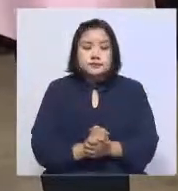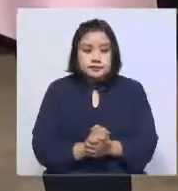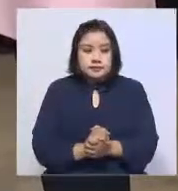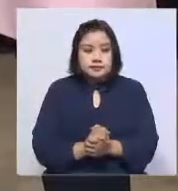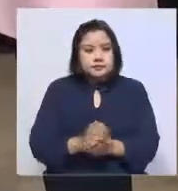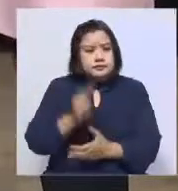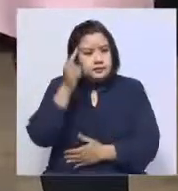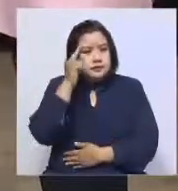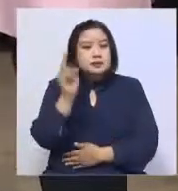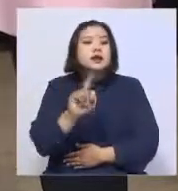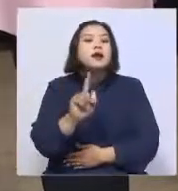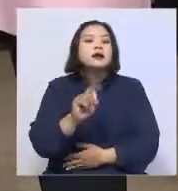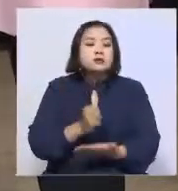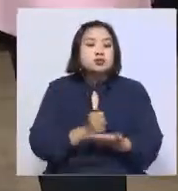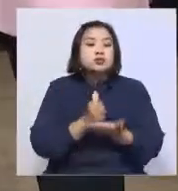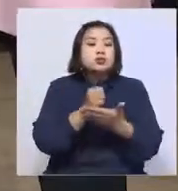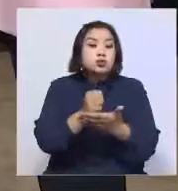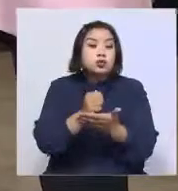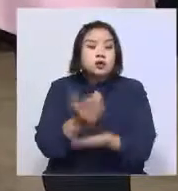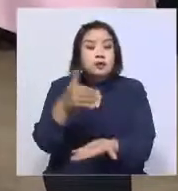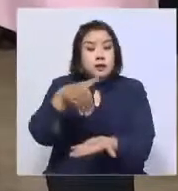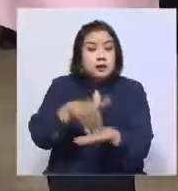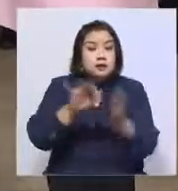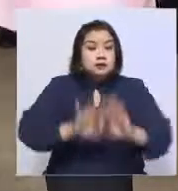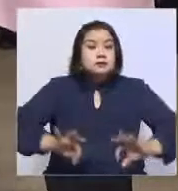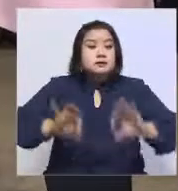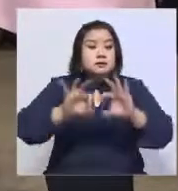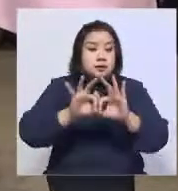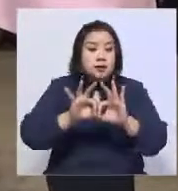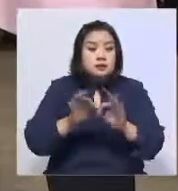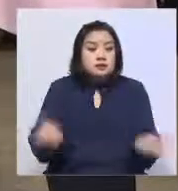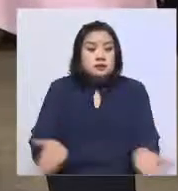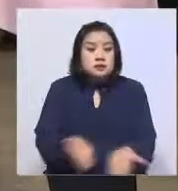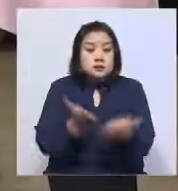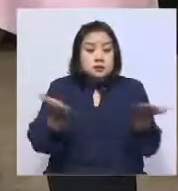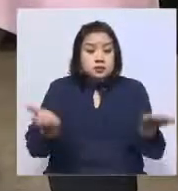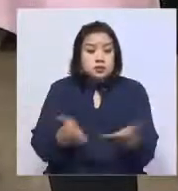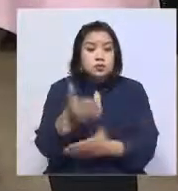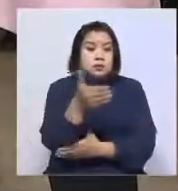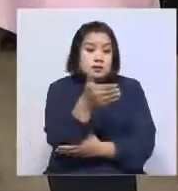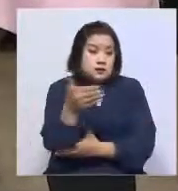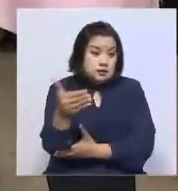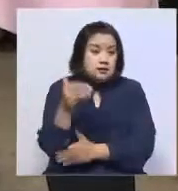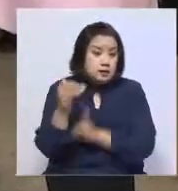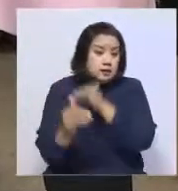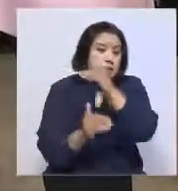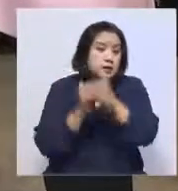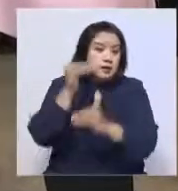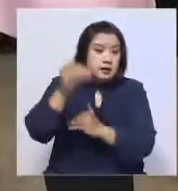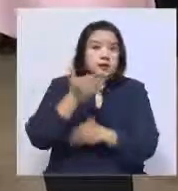ที่จะช่วยเป็นเสาหลักของประเทศของเราให้ได้